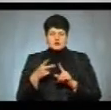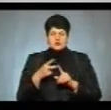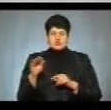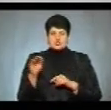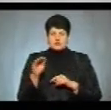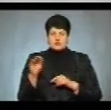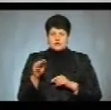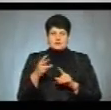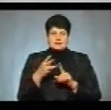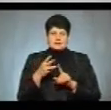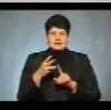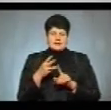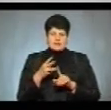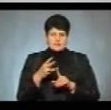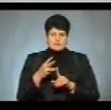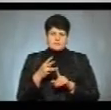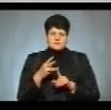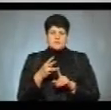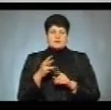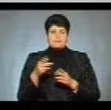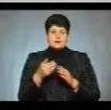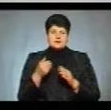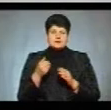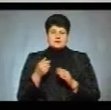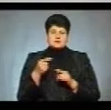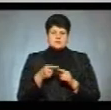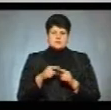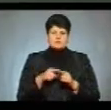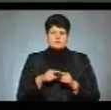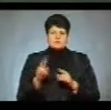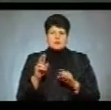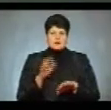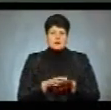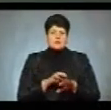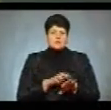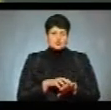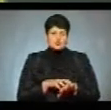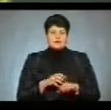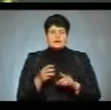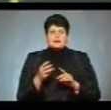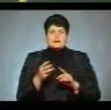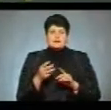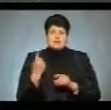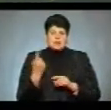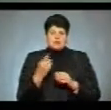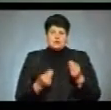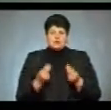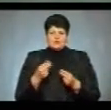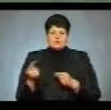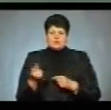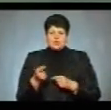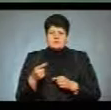Житомира, трійку лідерів перед початком другої частини чемпіонату замикає футбольний клуб «Калуш». Першу гру після зимового відпочинку тернопільська